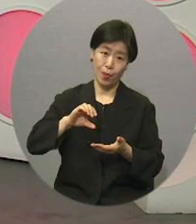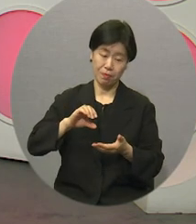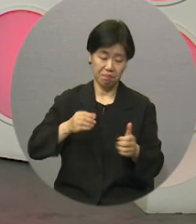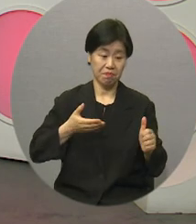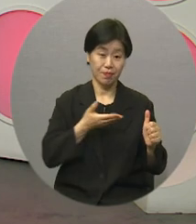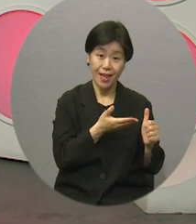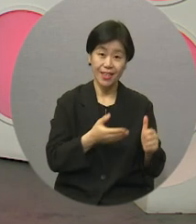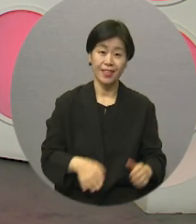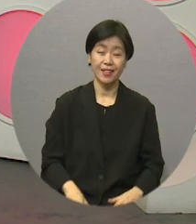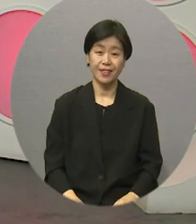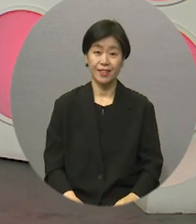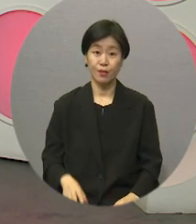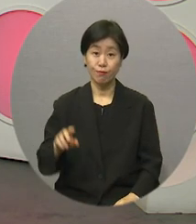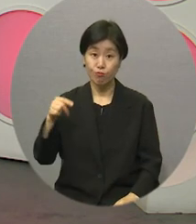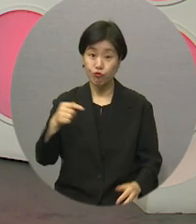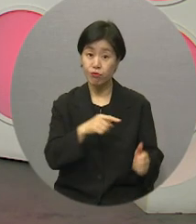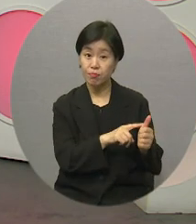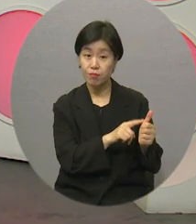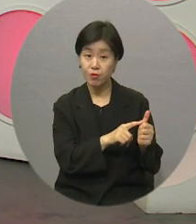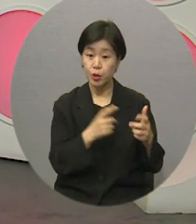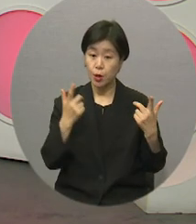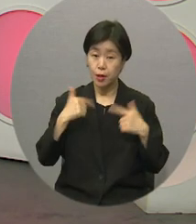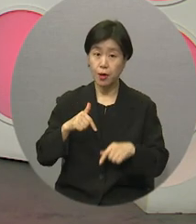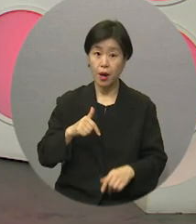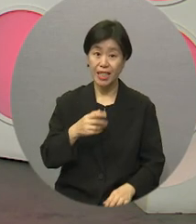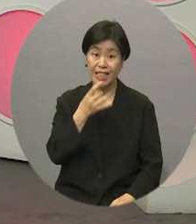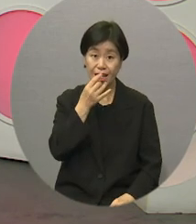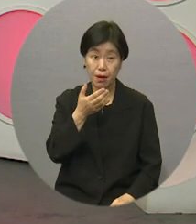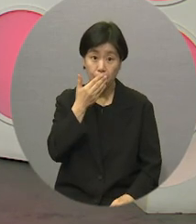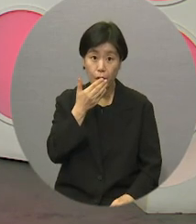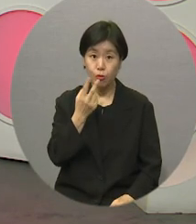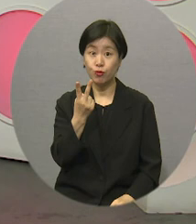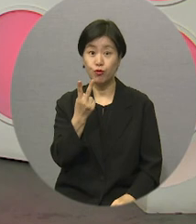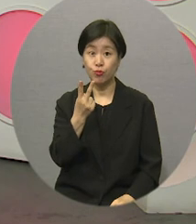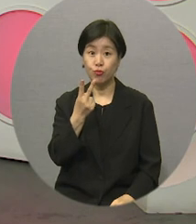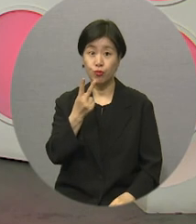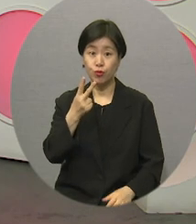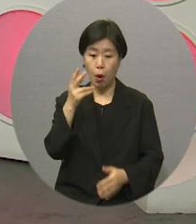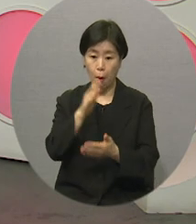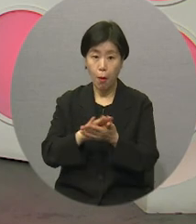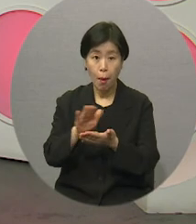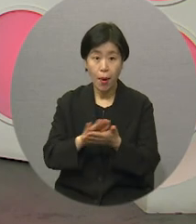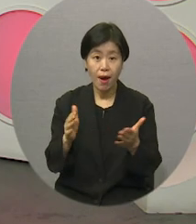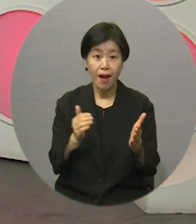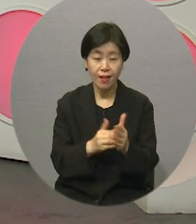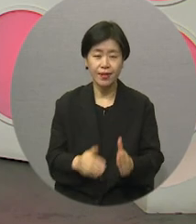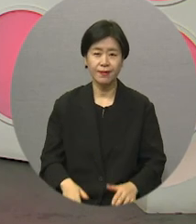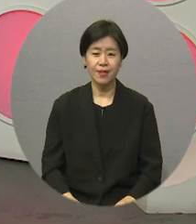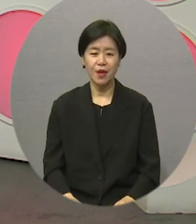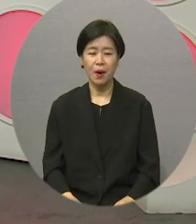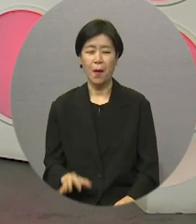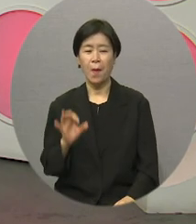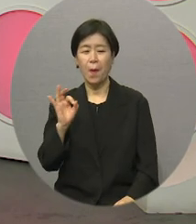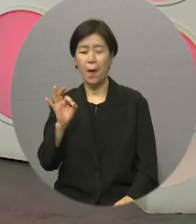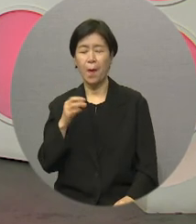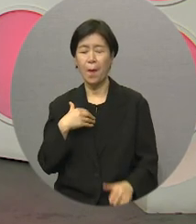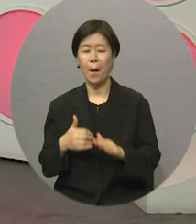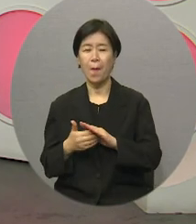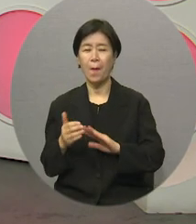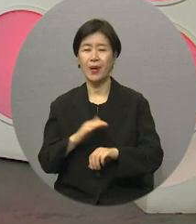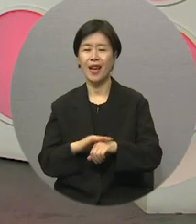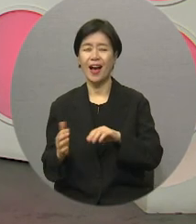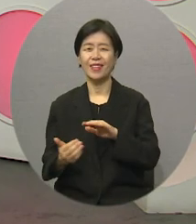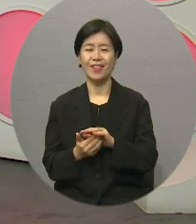남편은 매일 밥 두 그릇을 뚝딱 했습니다. 치밀하다고 생각한 요리 바꿔치기는 어느